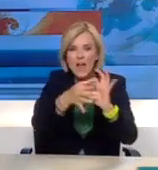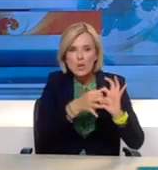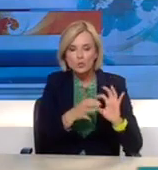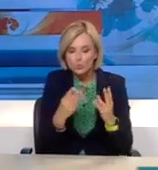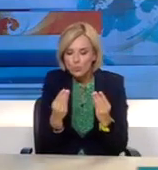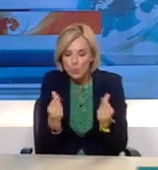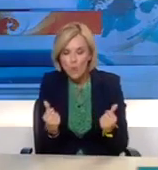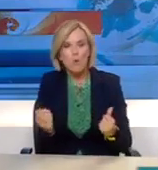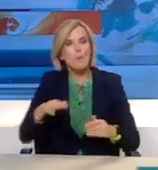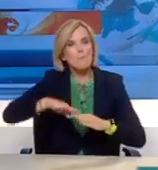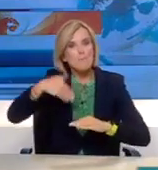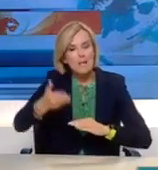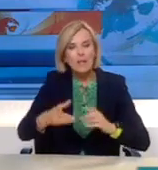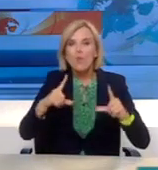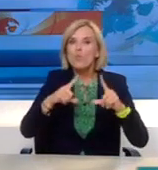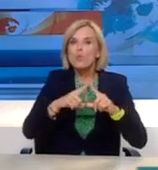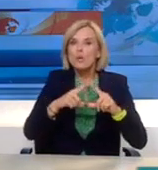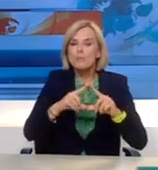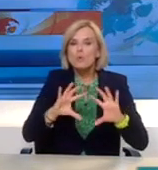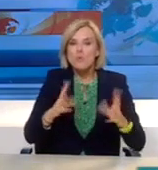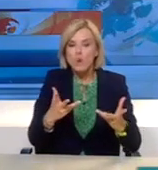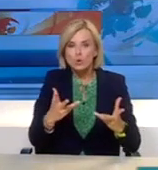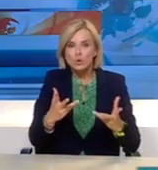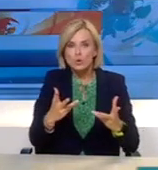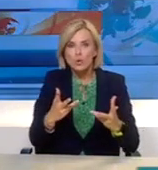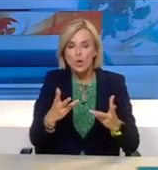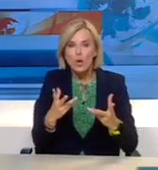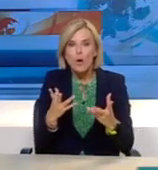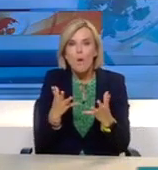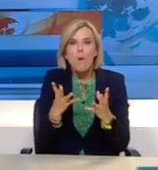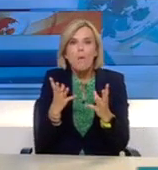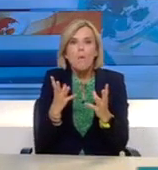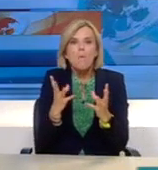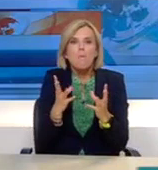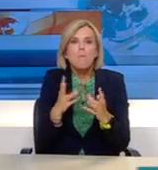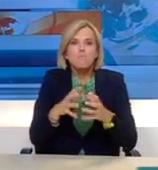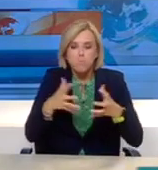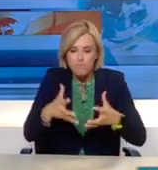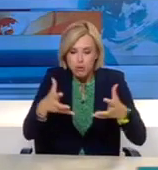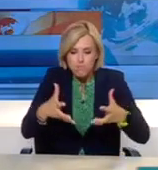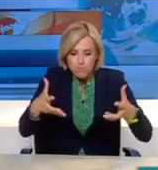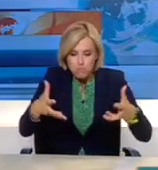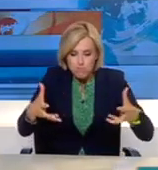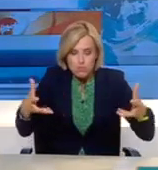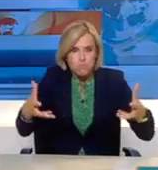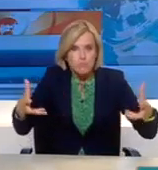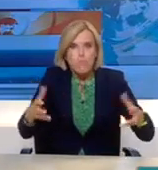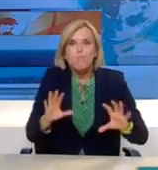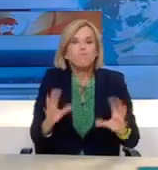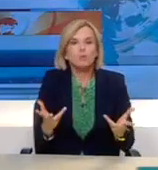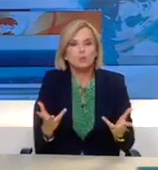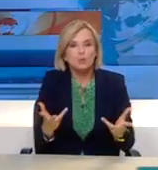συγγένεια δοκιμάζονται στο κατά πόσο μπορούν να αναστείλουν τον πολλαπλασιασμό του ιού σε πειραματικά μοντέλα, δηλαδή σε κυταροκαλλιέργειες ή σε